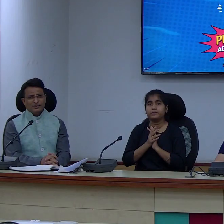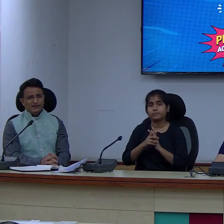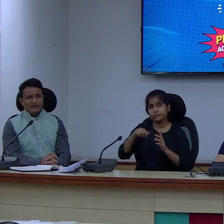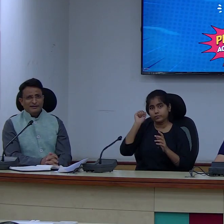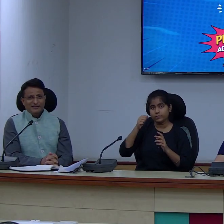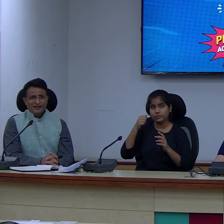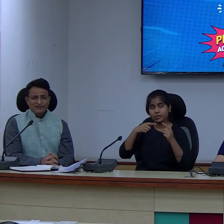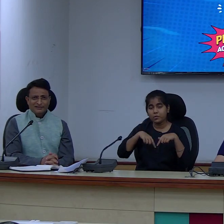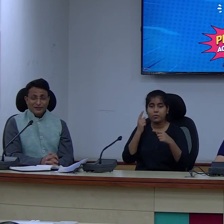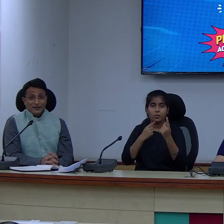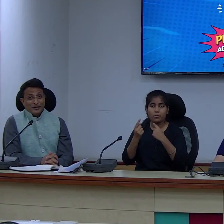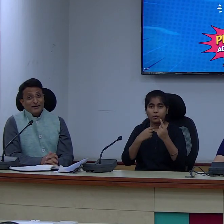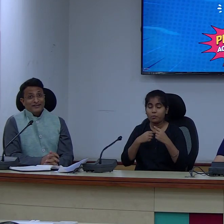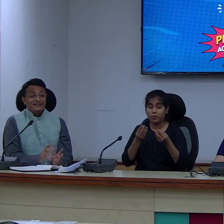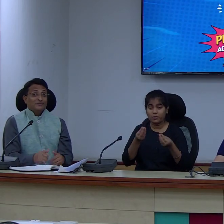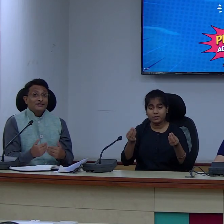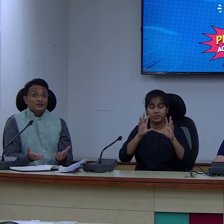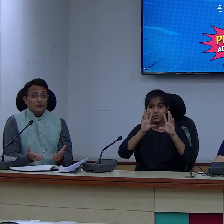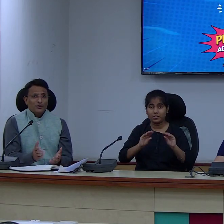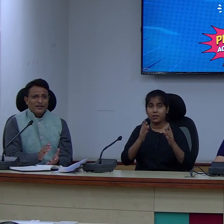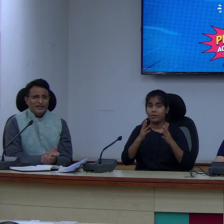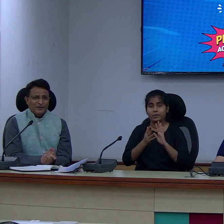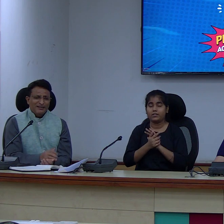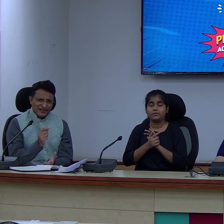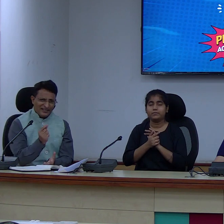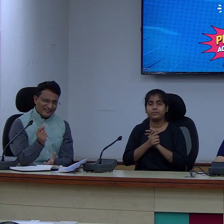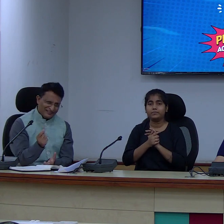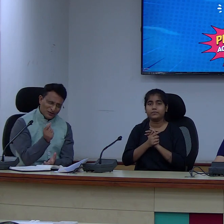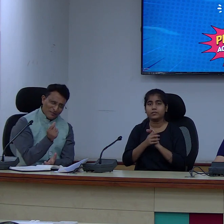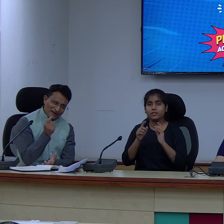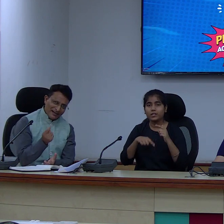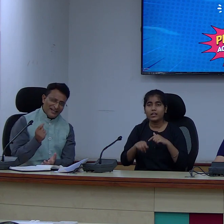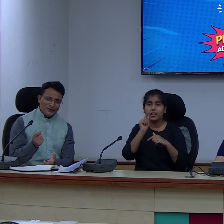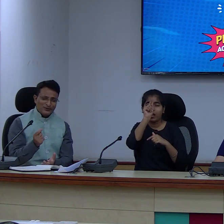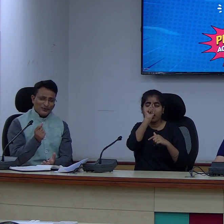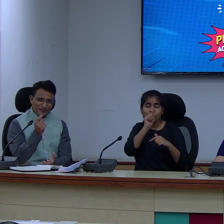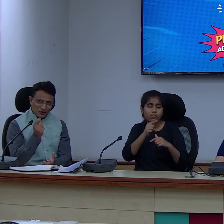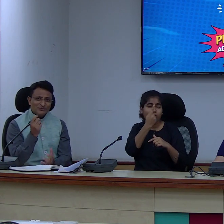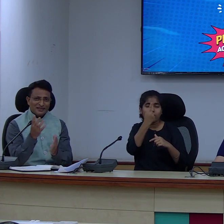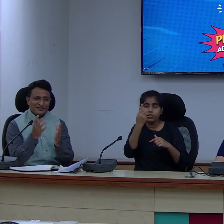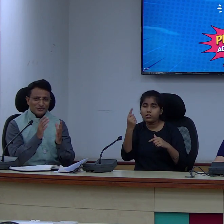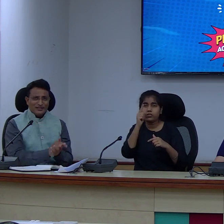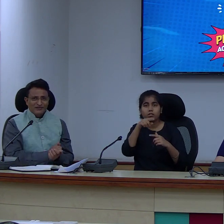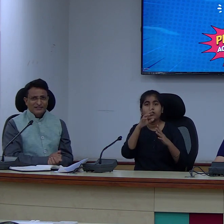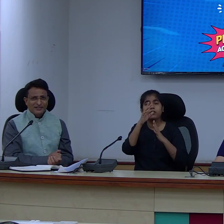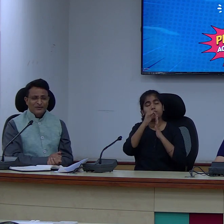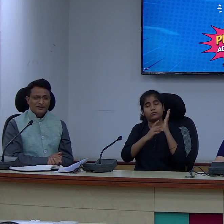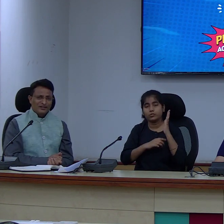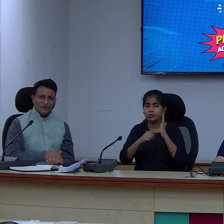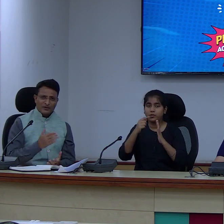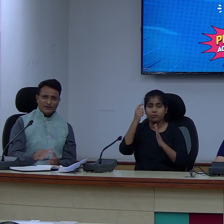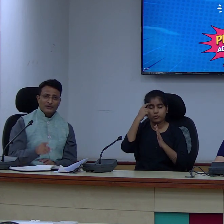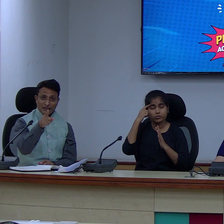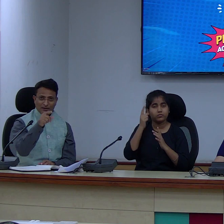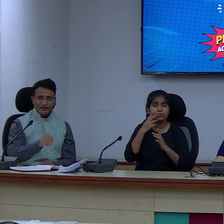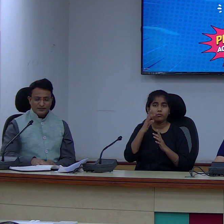ज़्यादा लगेगी पर इसमें संसाधनों की कमी कहीं नहीं आएगी। तो चलिए, यहाँ पर तो हम बिल्कुल भी इसकी बात ही नहीं करेंगे कि यहाँ पर संसाधनों की कमी